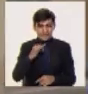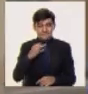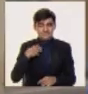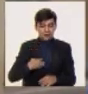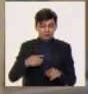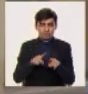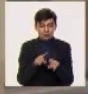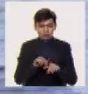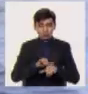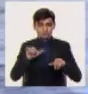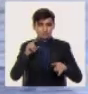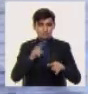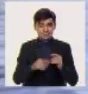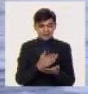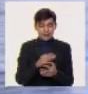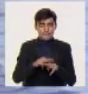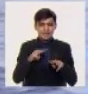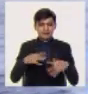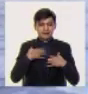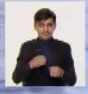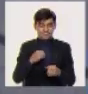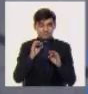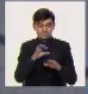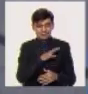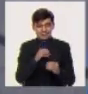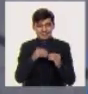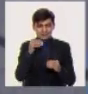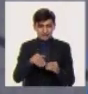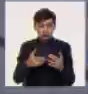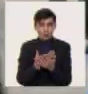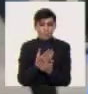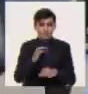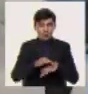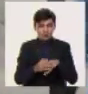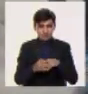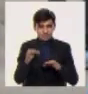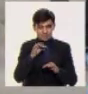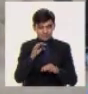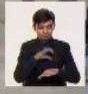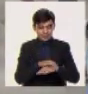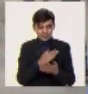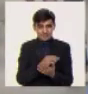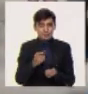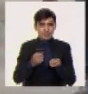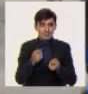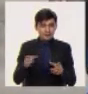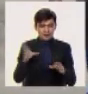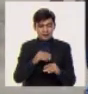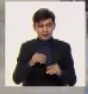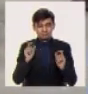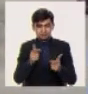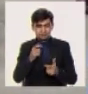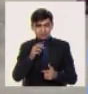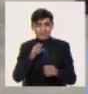Франции тоже резкий рост. Минздрав отчитался о 10,5 тысячах новых заболевших. Правительство ввело ограничения. Все